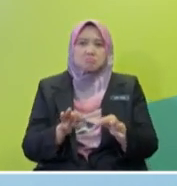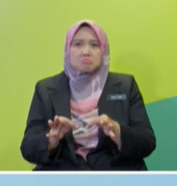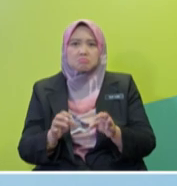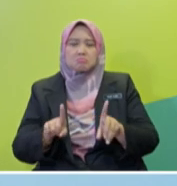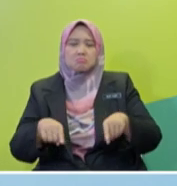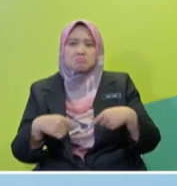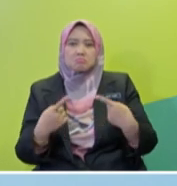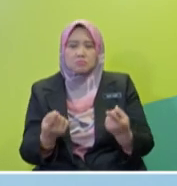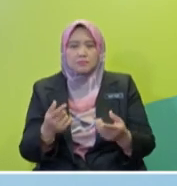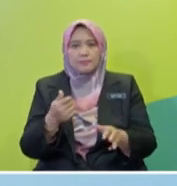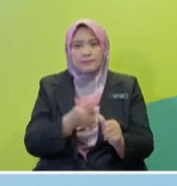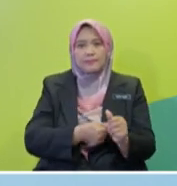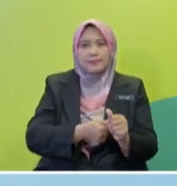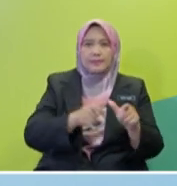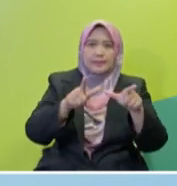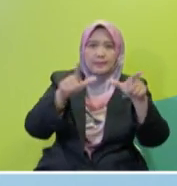kuat